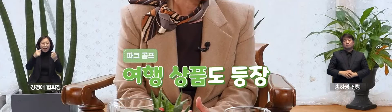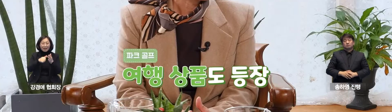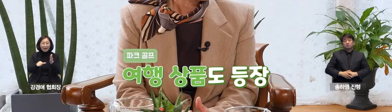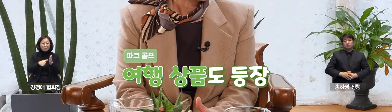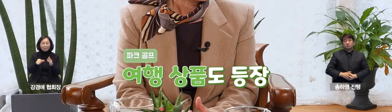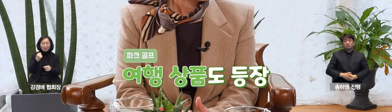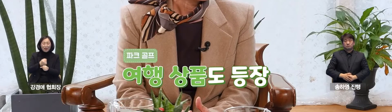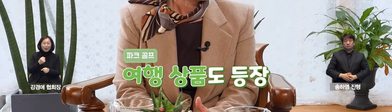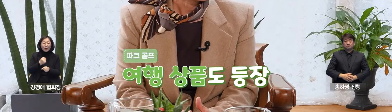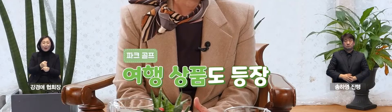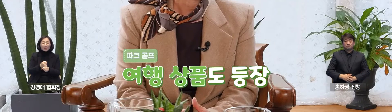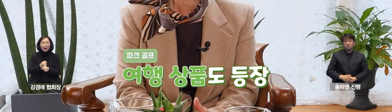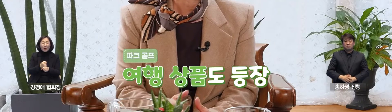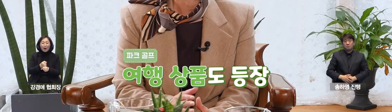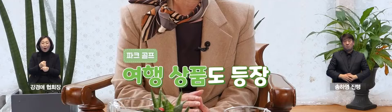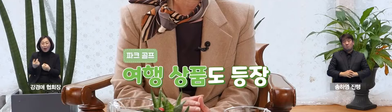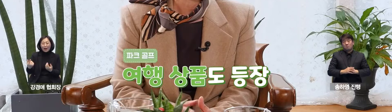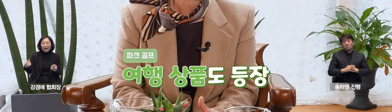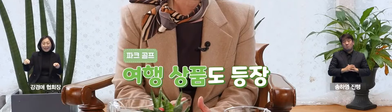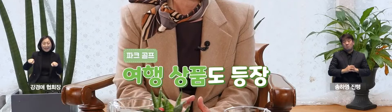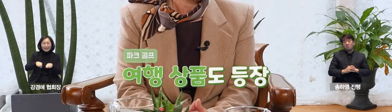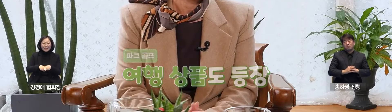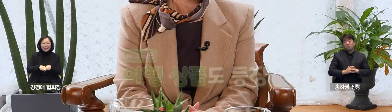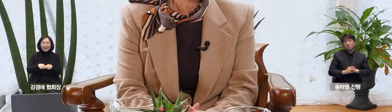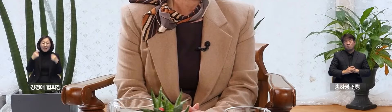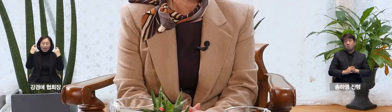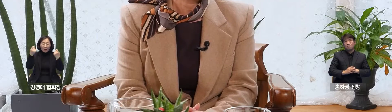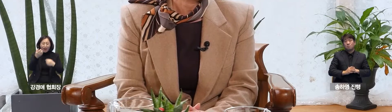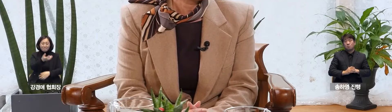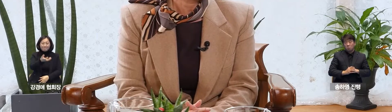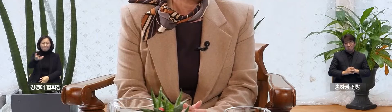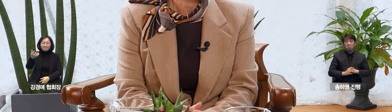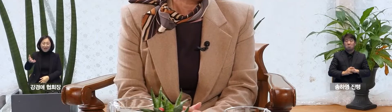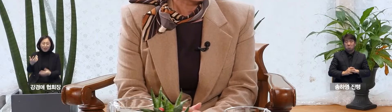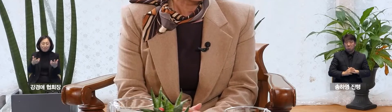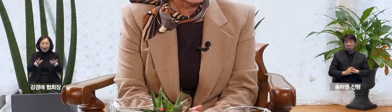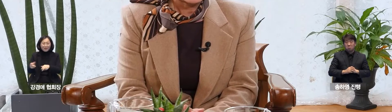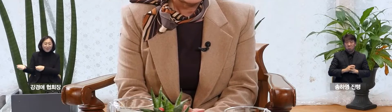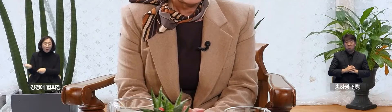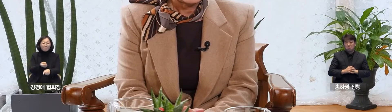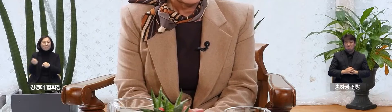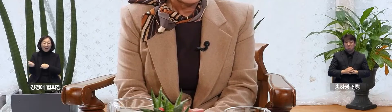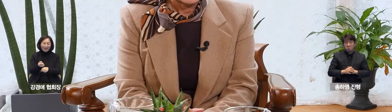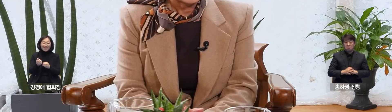만들어서 같이 여행하면서 움직이시기도 하세요.